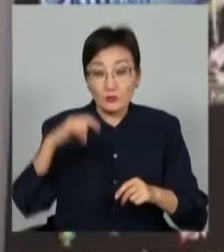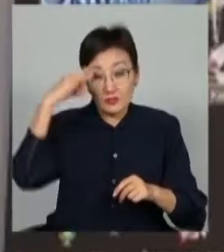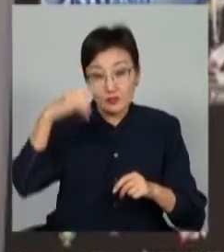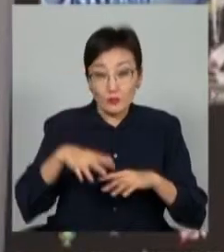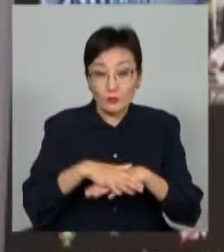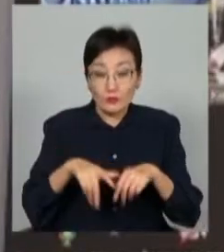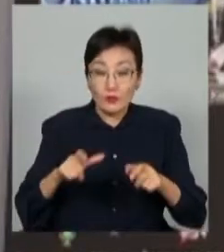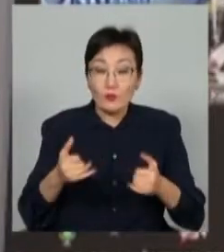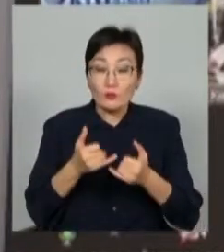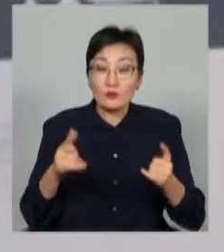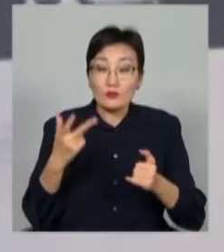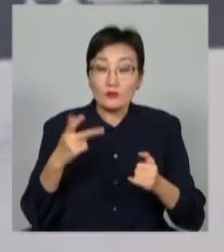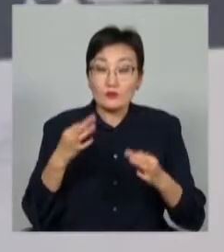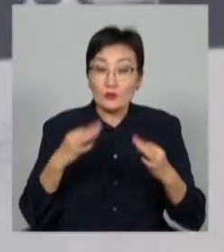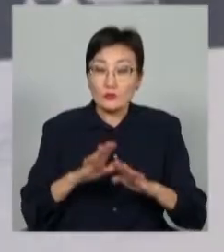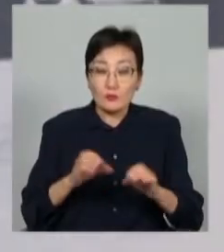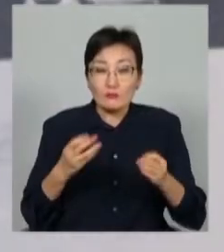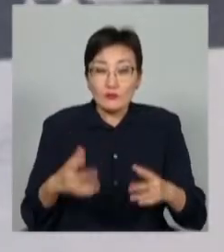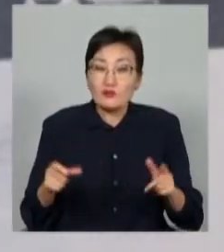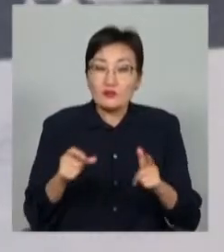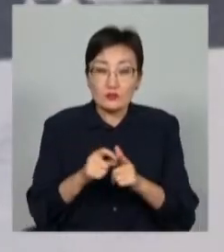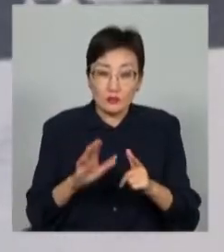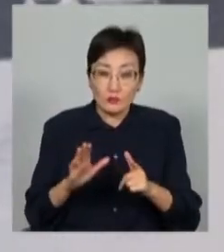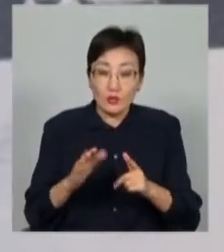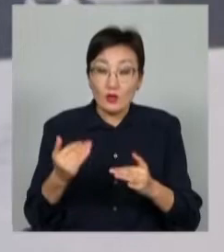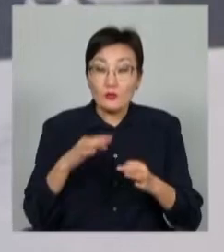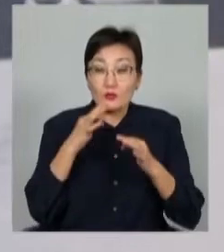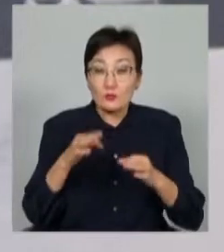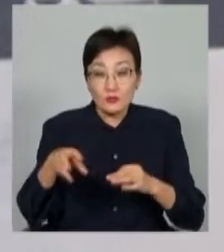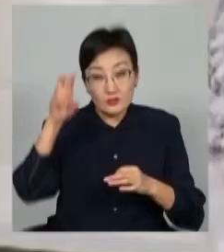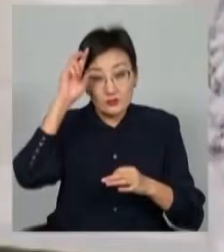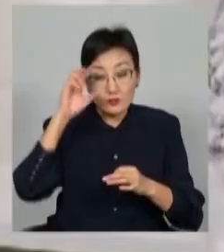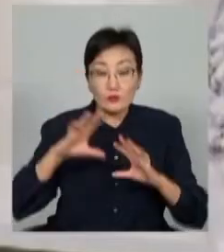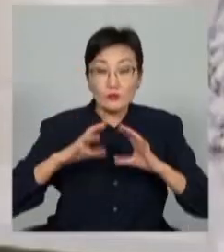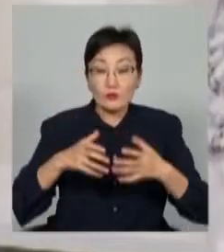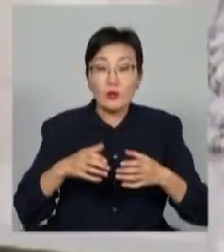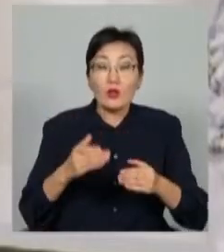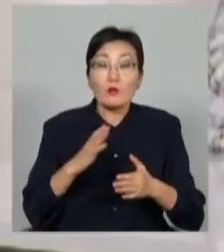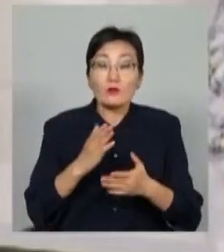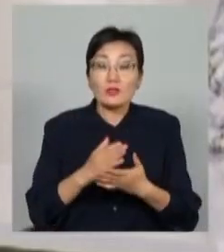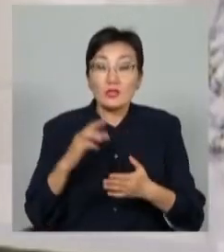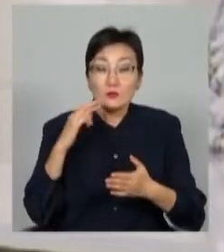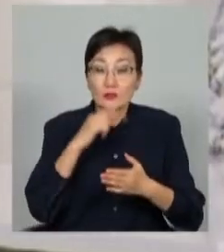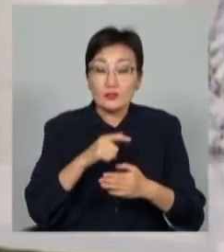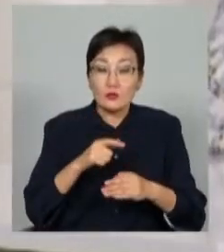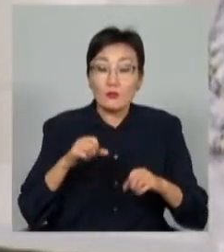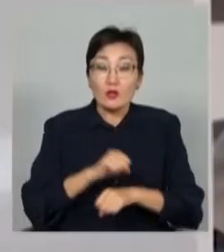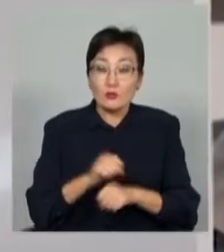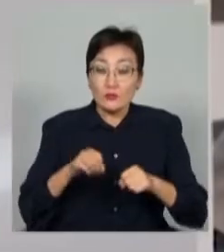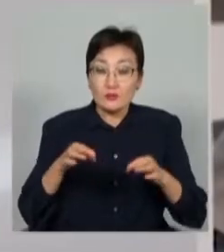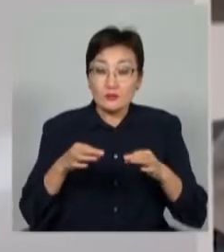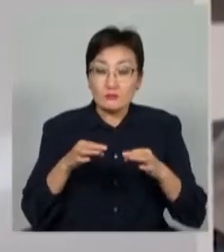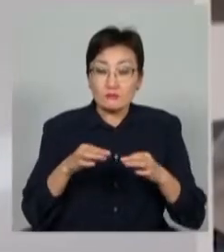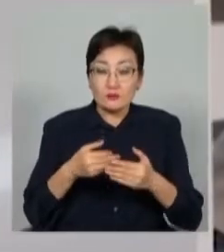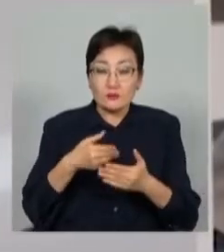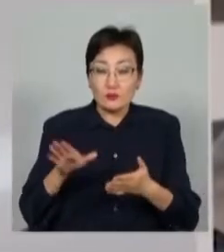қазақстандықтар үшін тәуелсіздік жай ұғым емес екенін баса айтты. Оның сөзінше мемлекетіміз әлемде қолда бар ядролық арсеналдан бас тарта отырып,